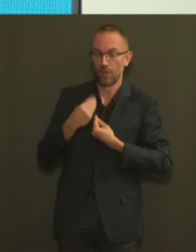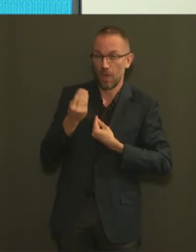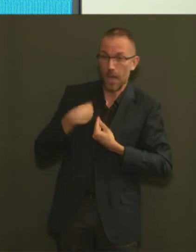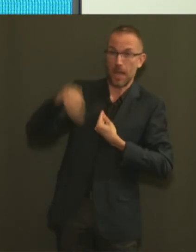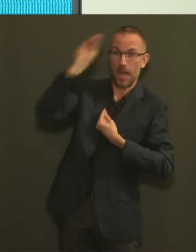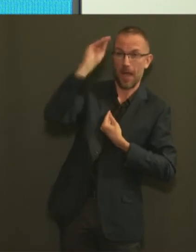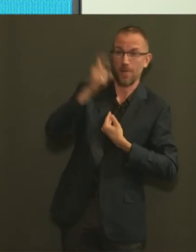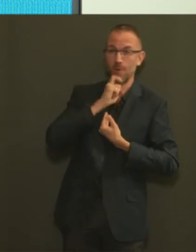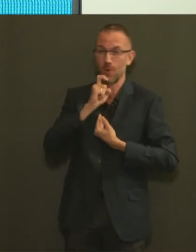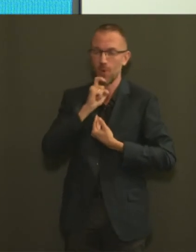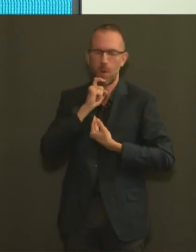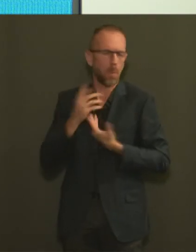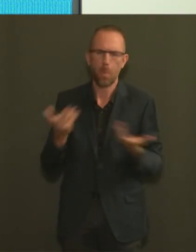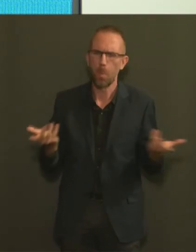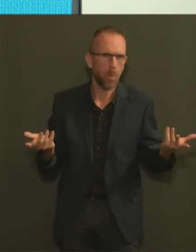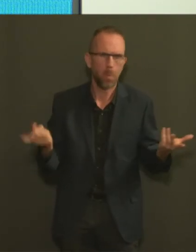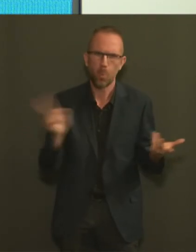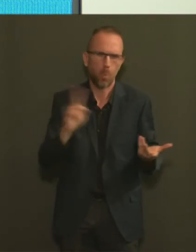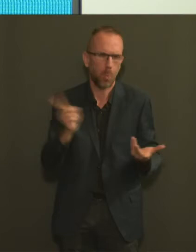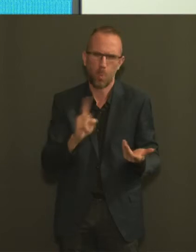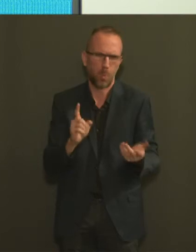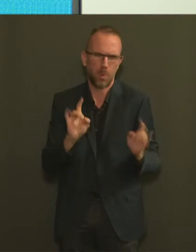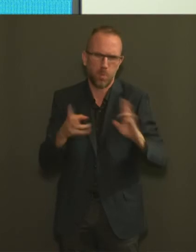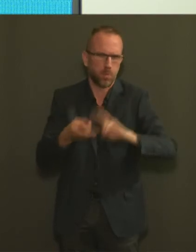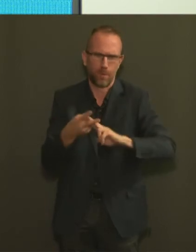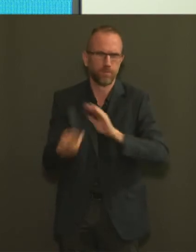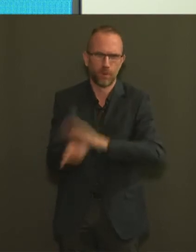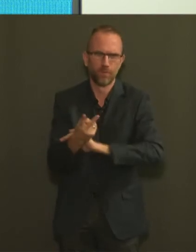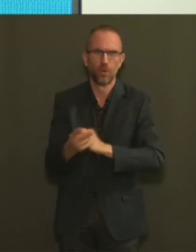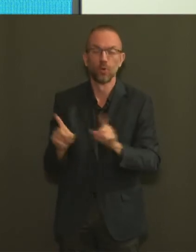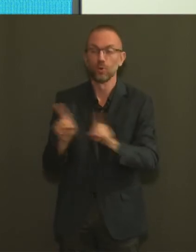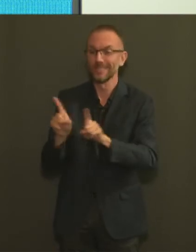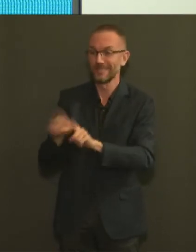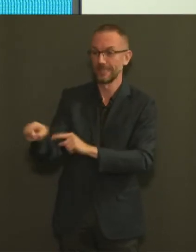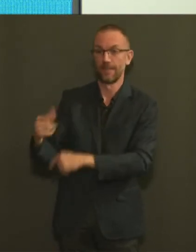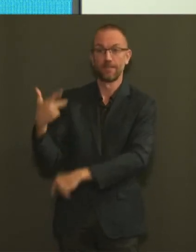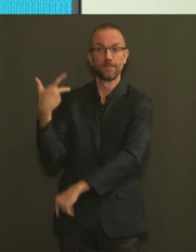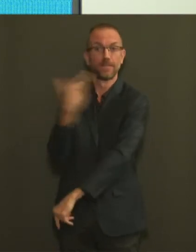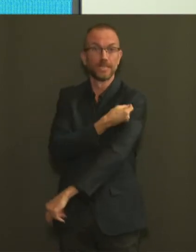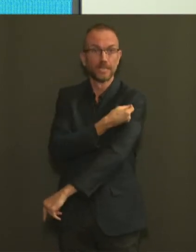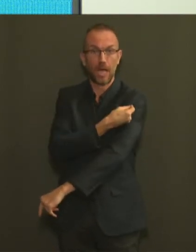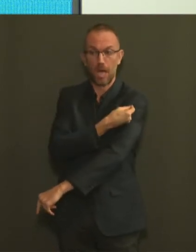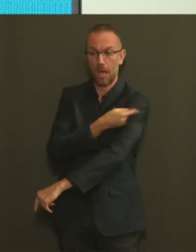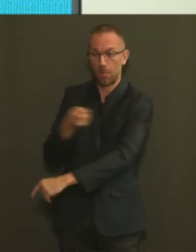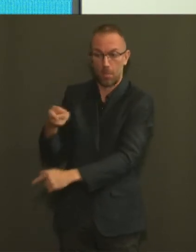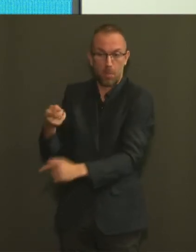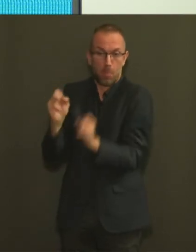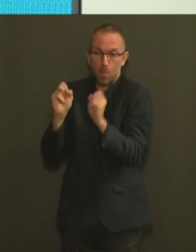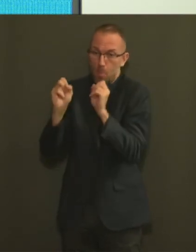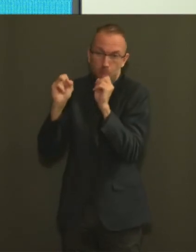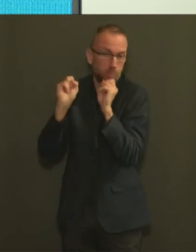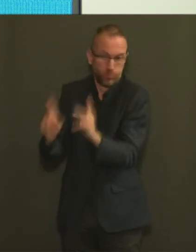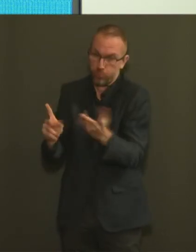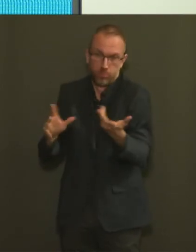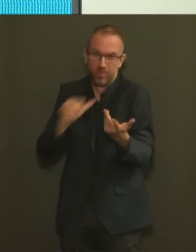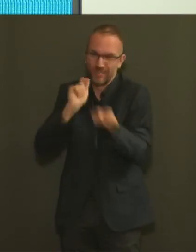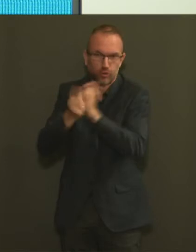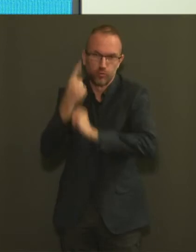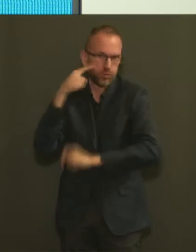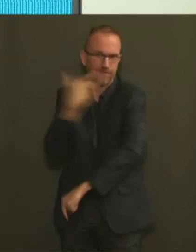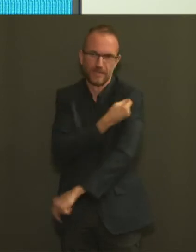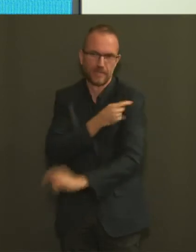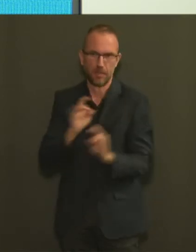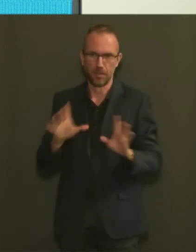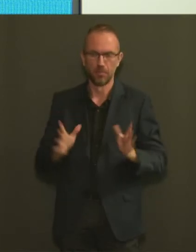montre qu'elle empêche que les vaccins nous donne une immunité contre quelques vite marqué par cette